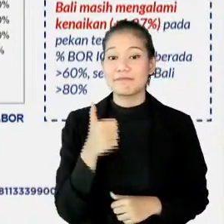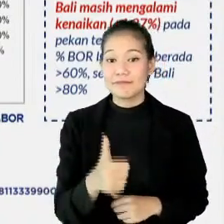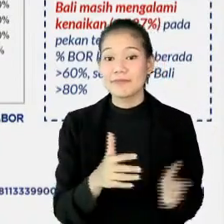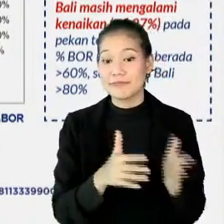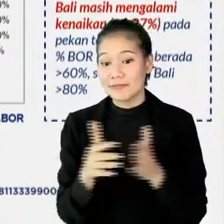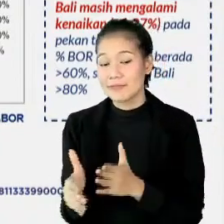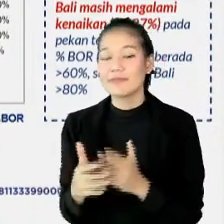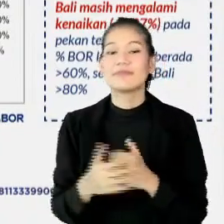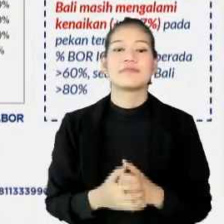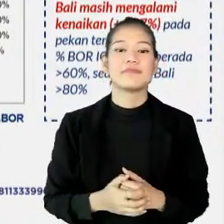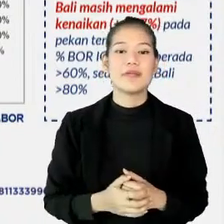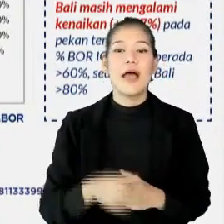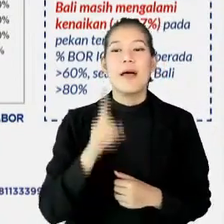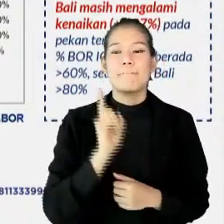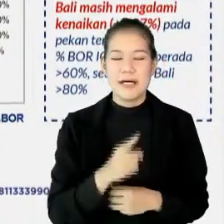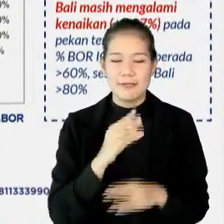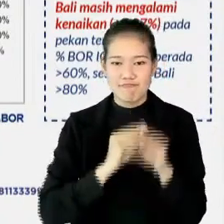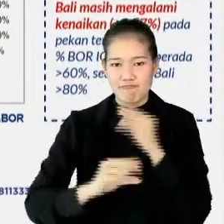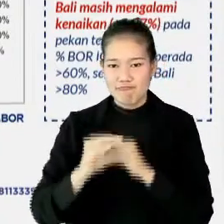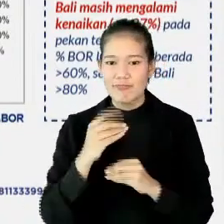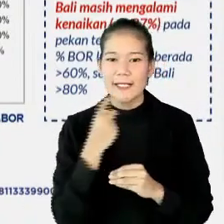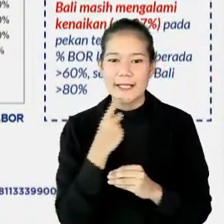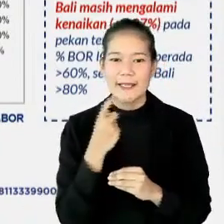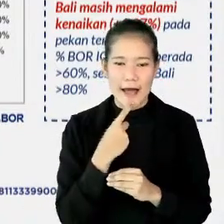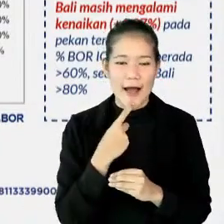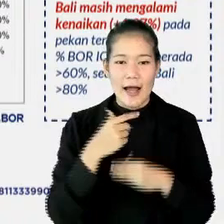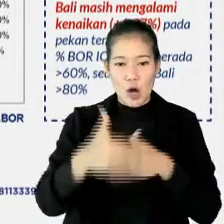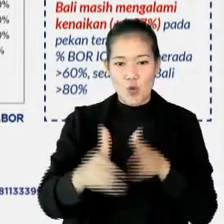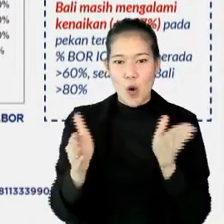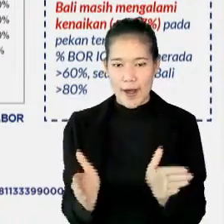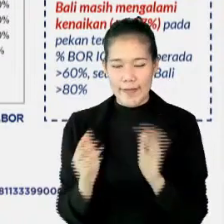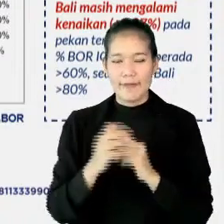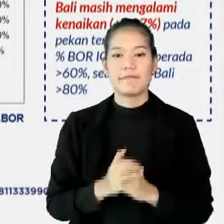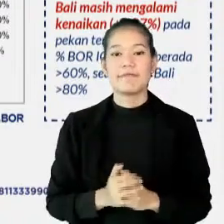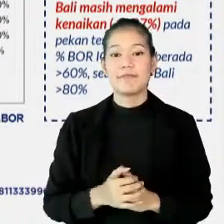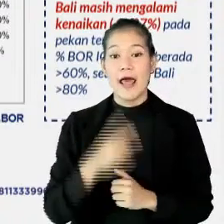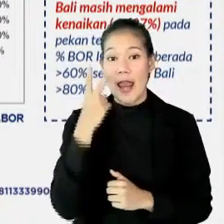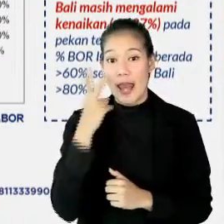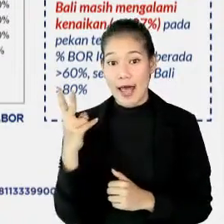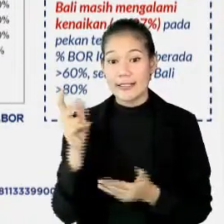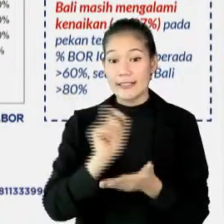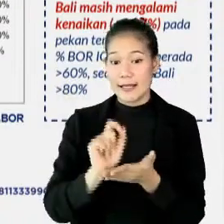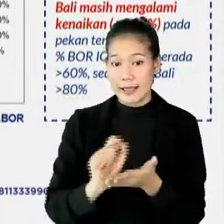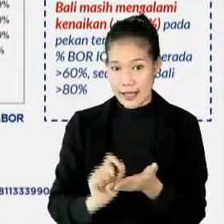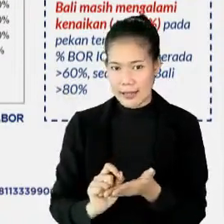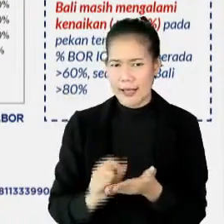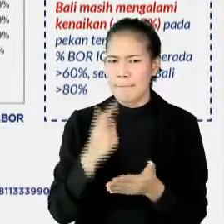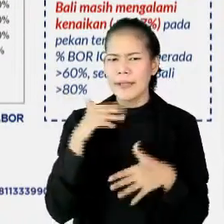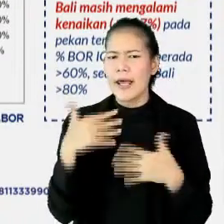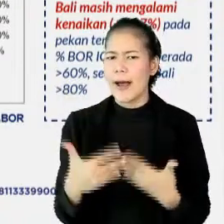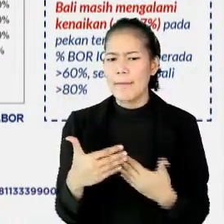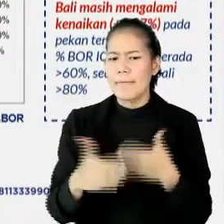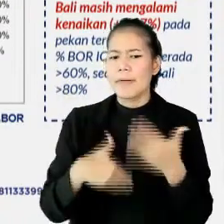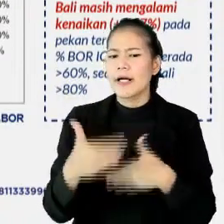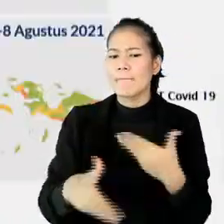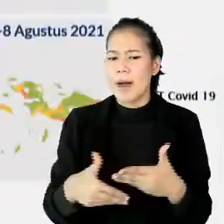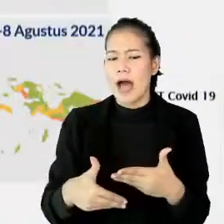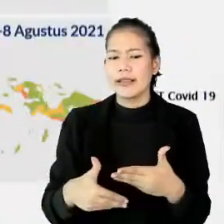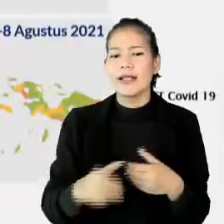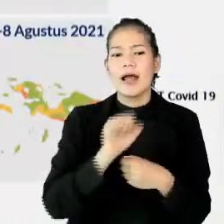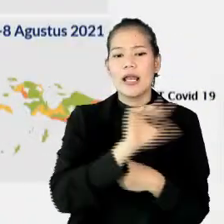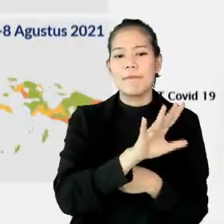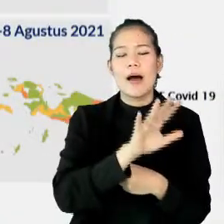Oke, kita lanjut Dokter Lola, masih membahas bor juga. Jadi kalau mau melihat catatan gitu ya, bagaimana sih perkembangan bor yang ada